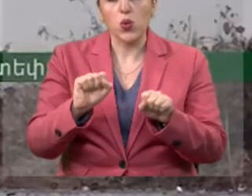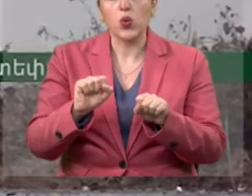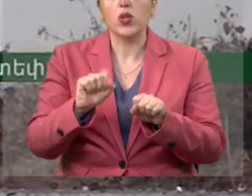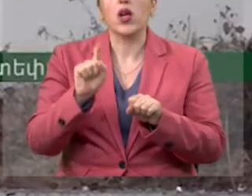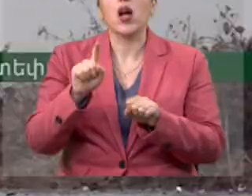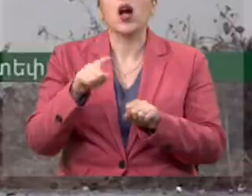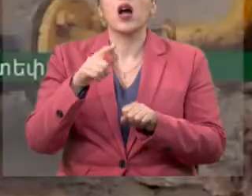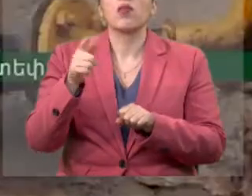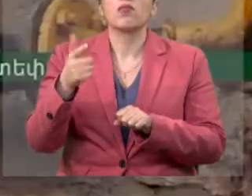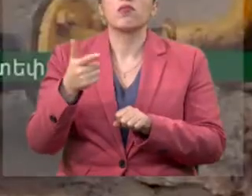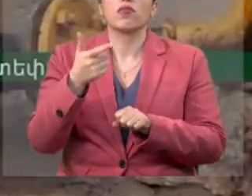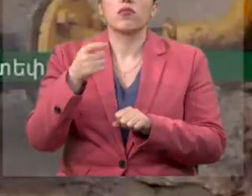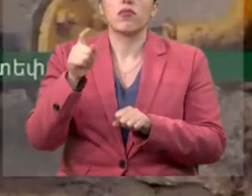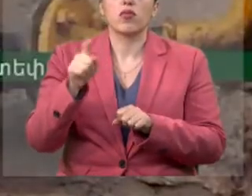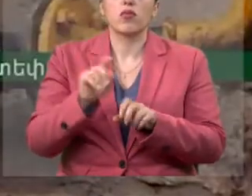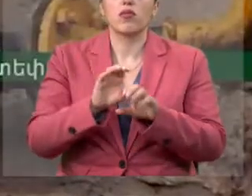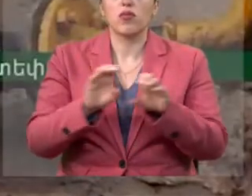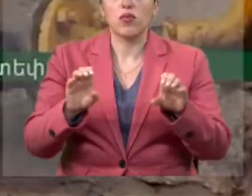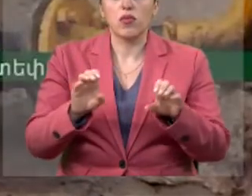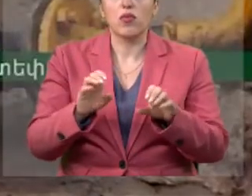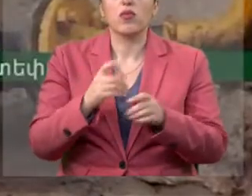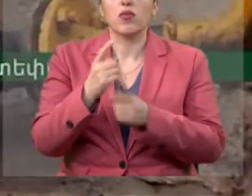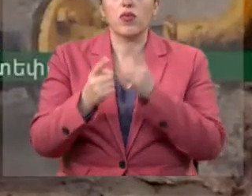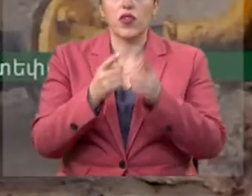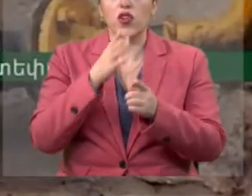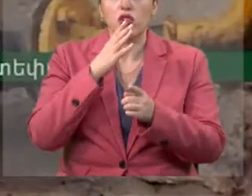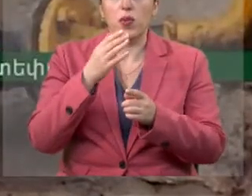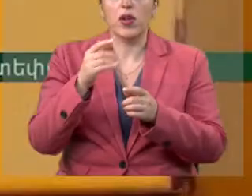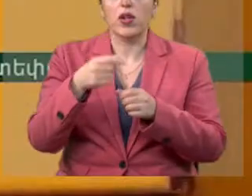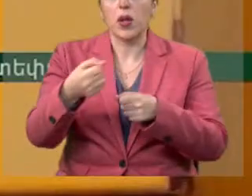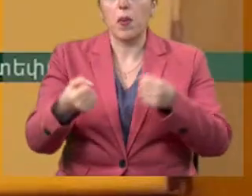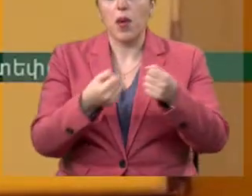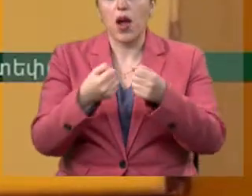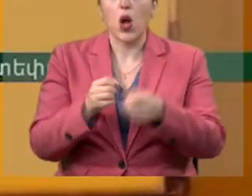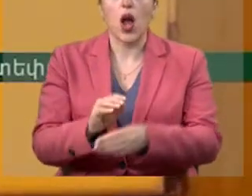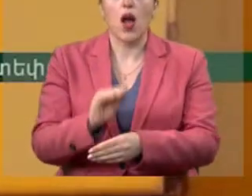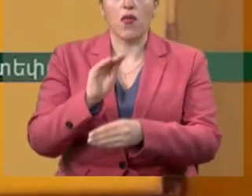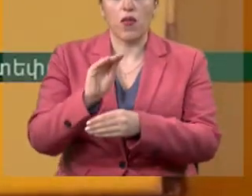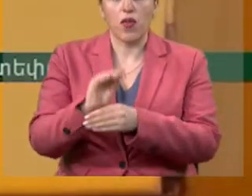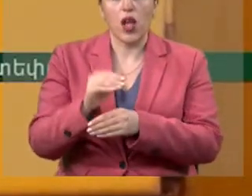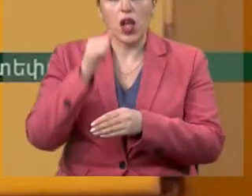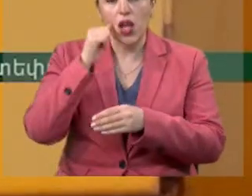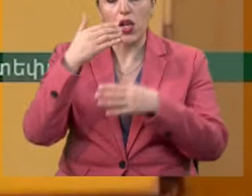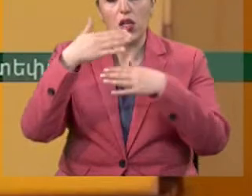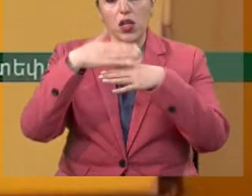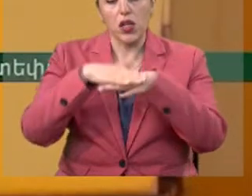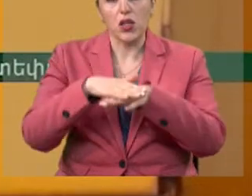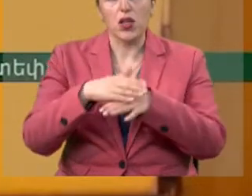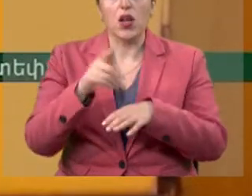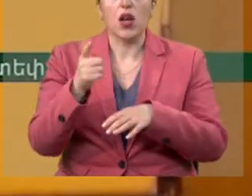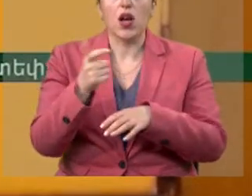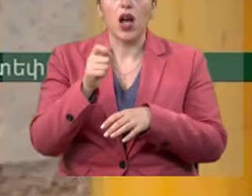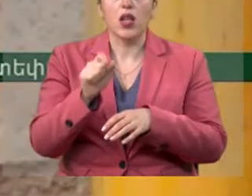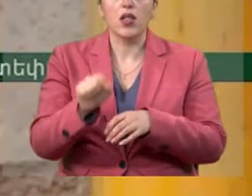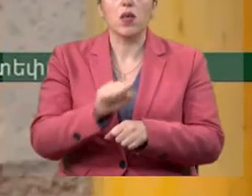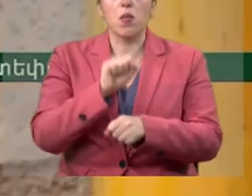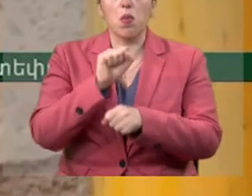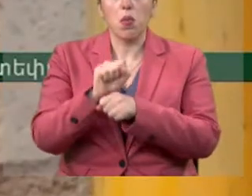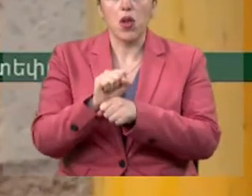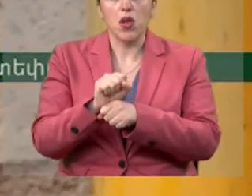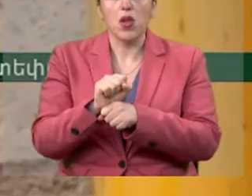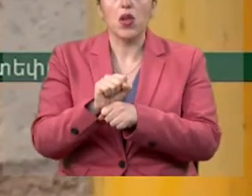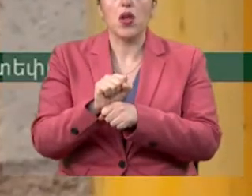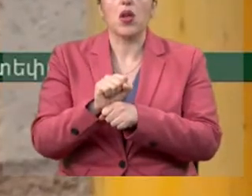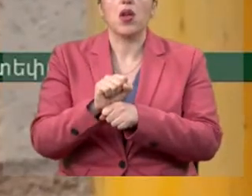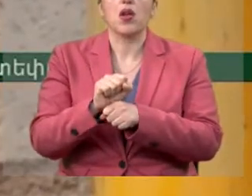խողովակը նորոգելիս այն բացել ու փակելու հարմարանք է ստեղծել։ 3 կեսգիշերն անց արդեն գազամատակարարումը դադարեցնելու համար այլևս